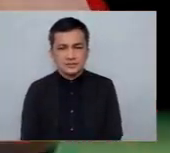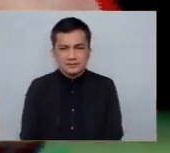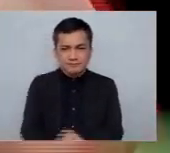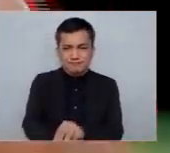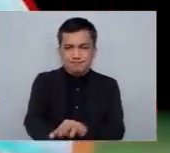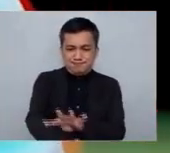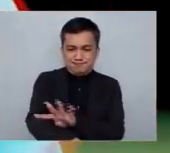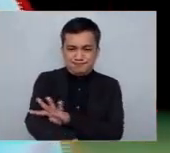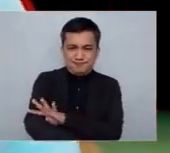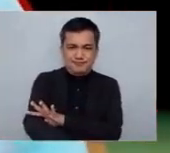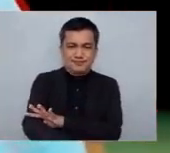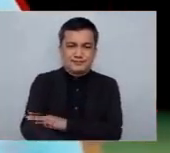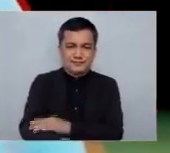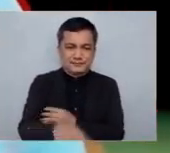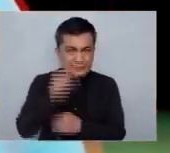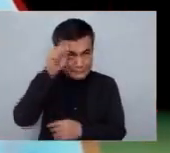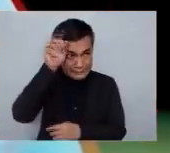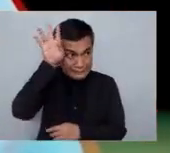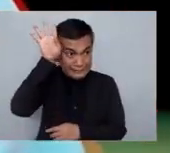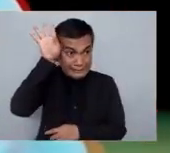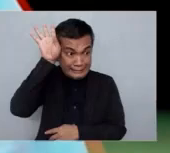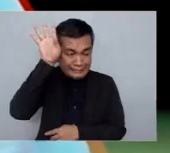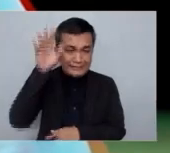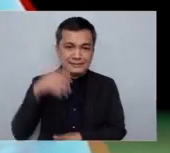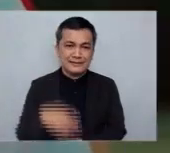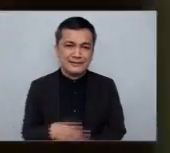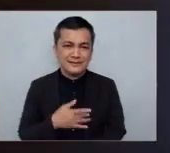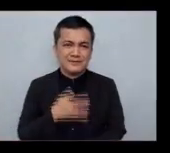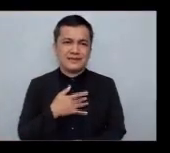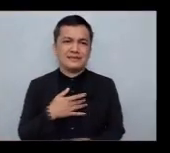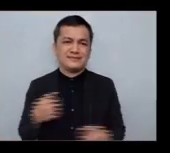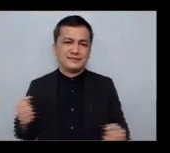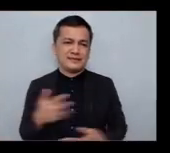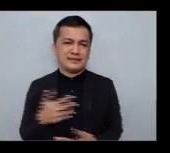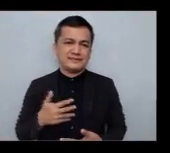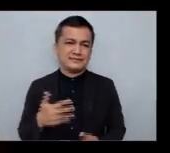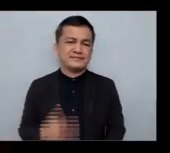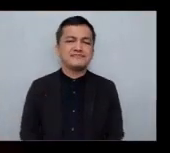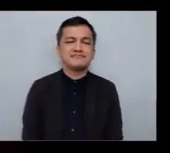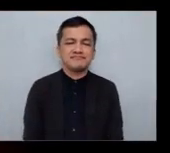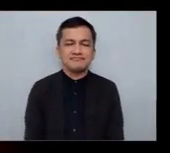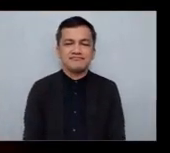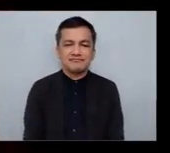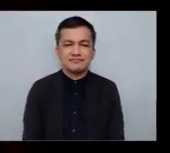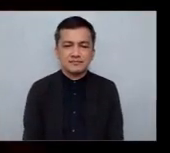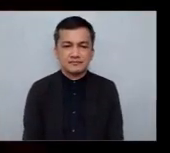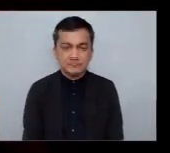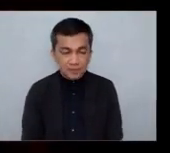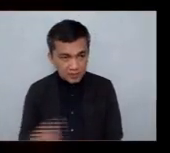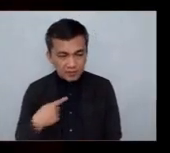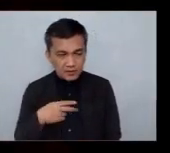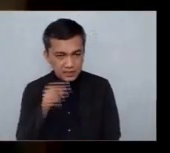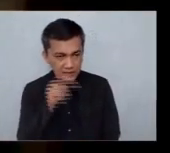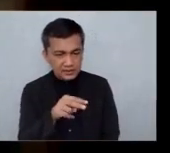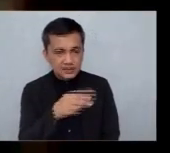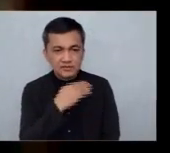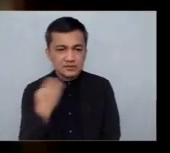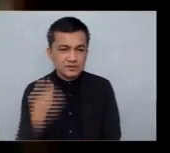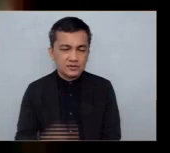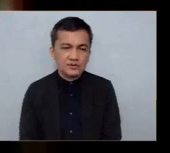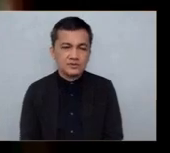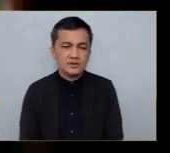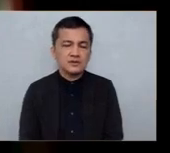mo, katsaw na pagka maharda mo. Talagang matatakot ka eh. Meron pang nakakita ng pugot. Dito po